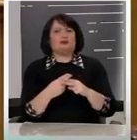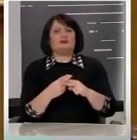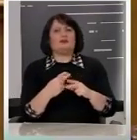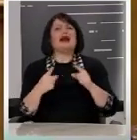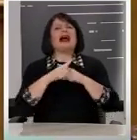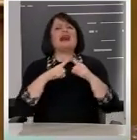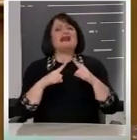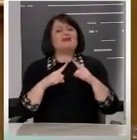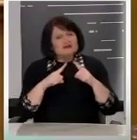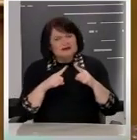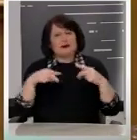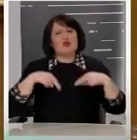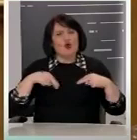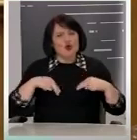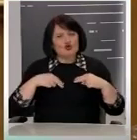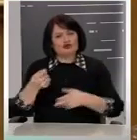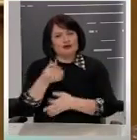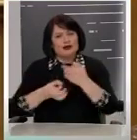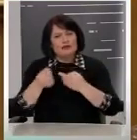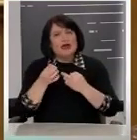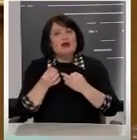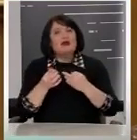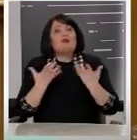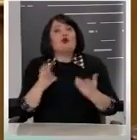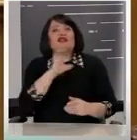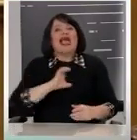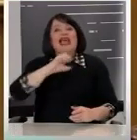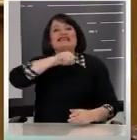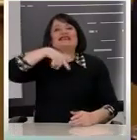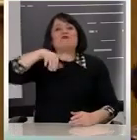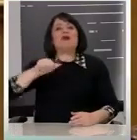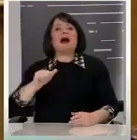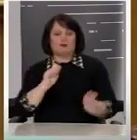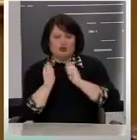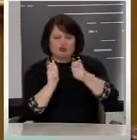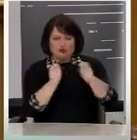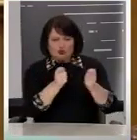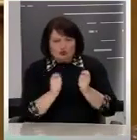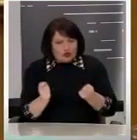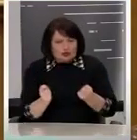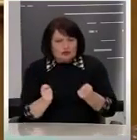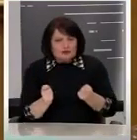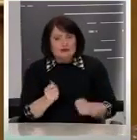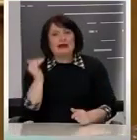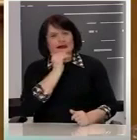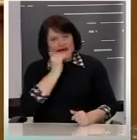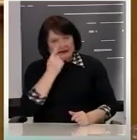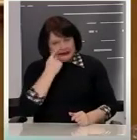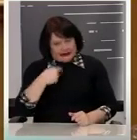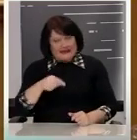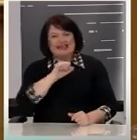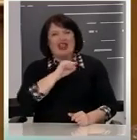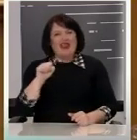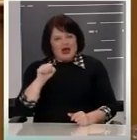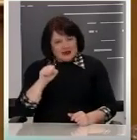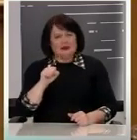διαμένεται πώς γίνεται η διανομή του ΕΣΠΑ σε πολλά μικρά. Σύντομα ο κύριος